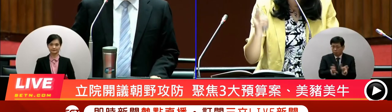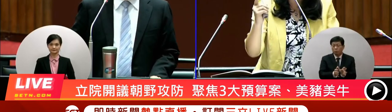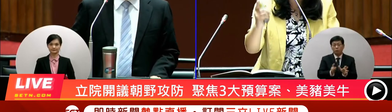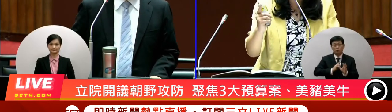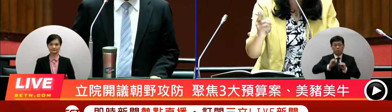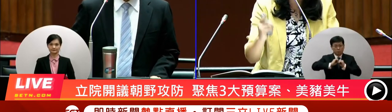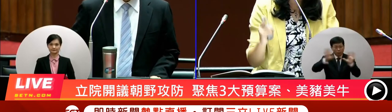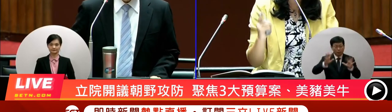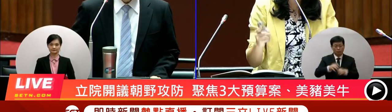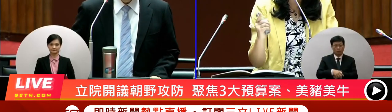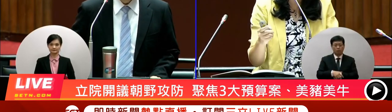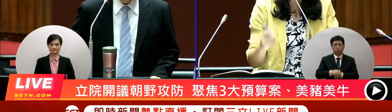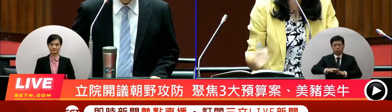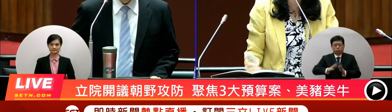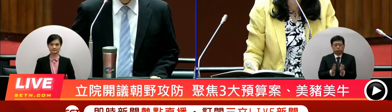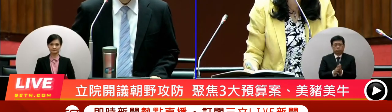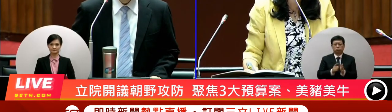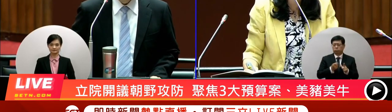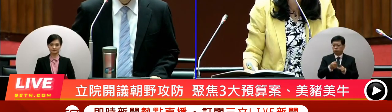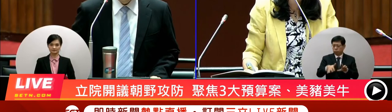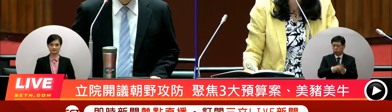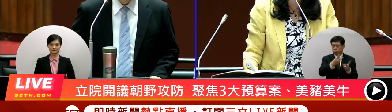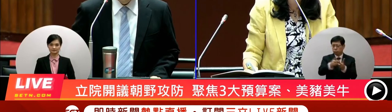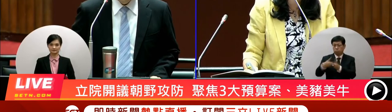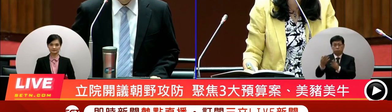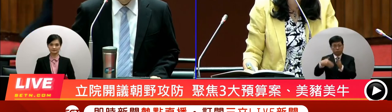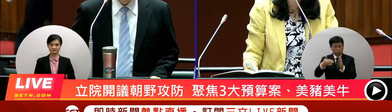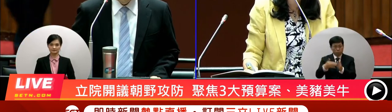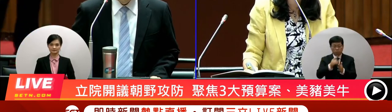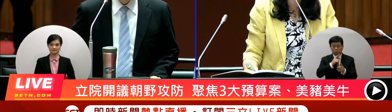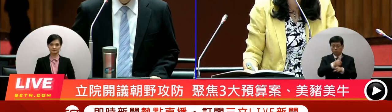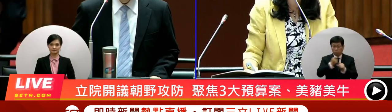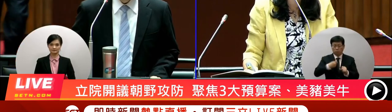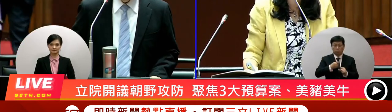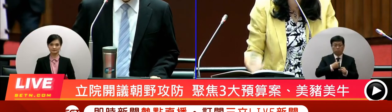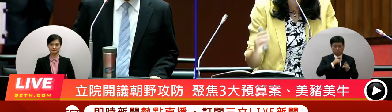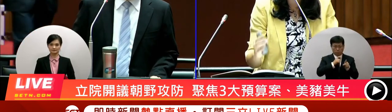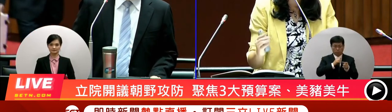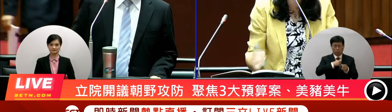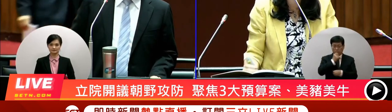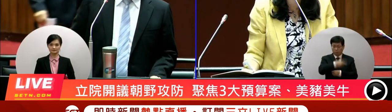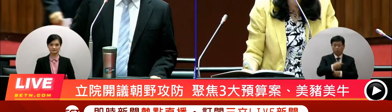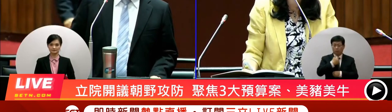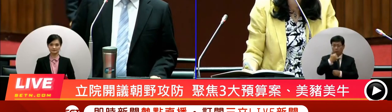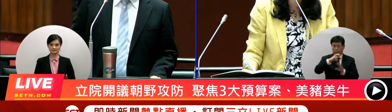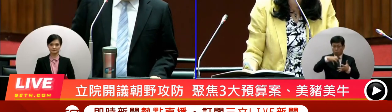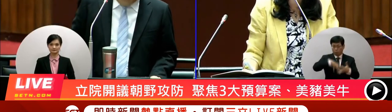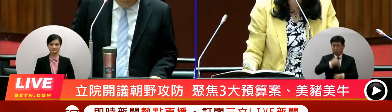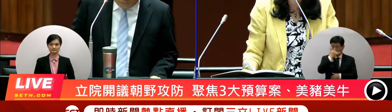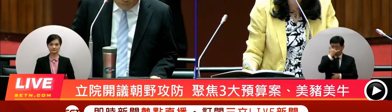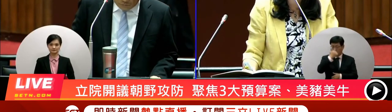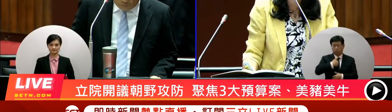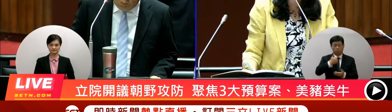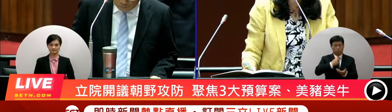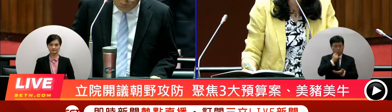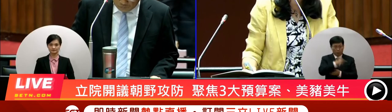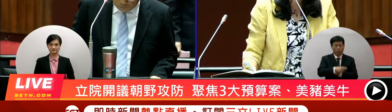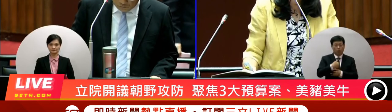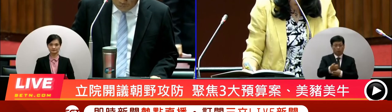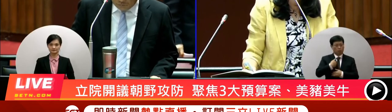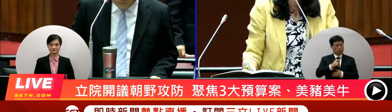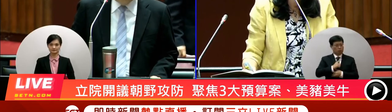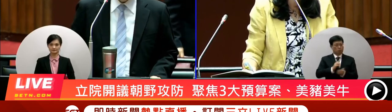宣布的当天立刻就发公文，要各级学校采用国产的牛肉猪肉等等肉品来作为校园的团膳。个